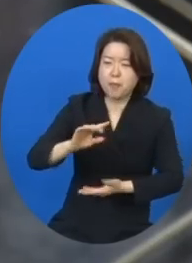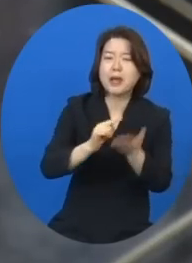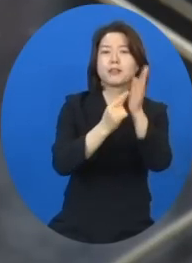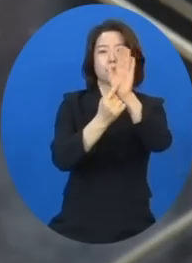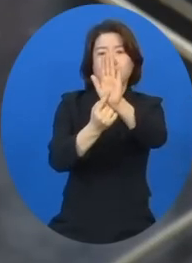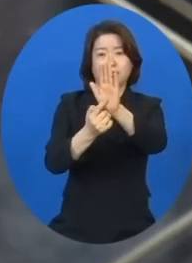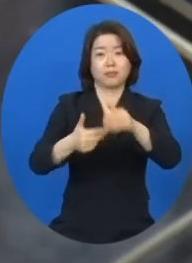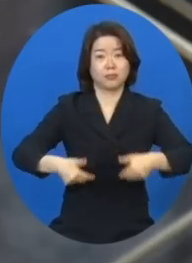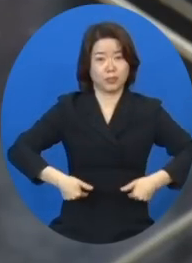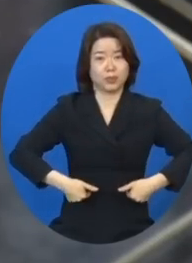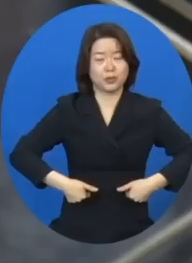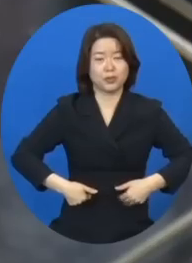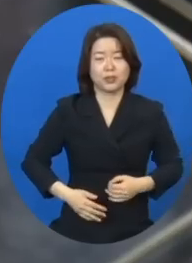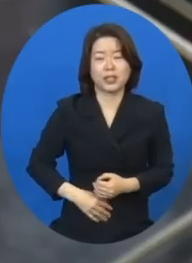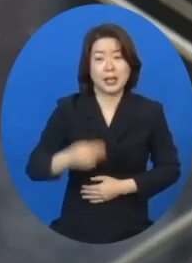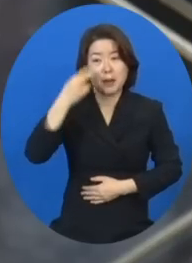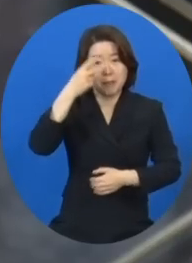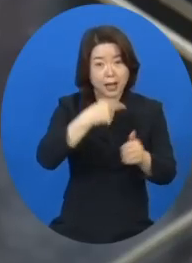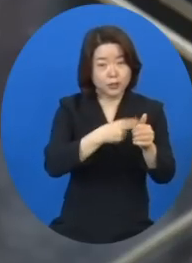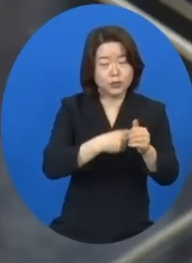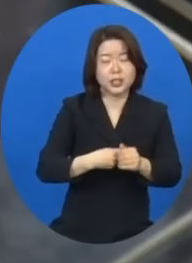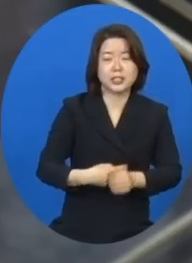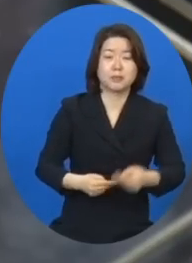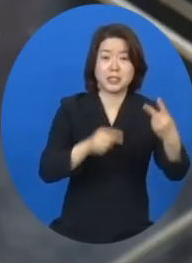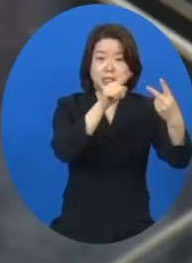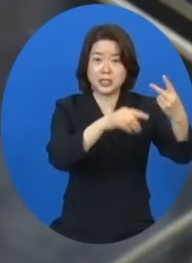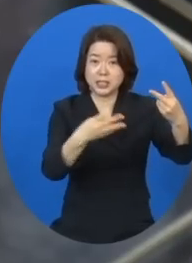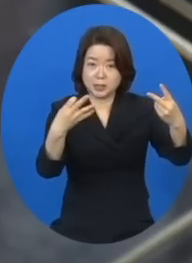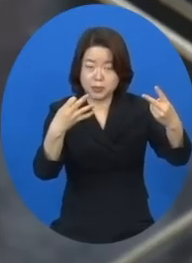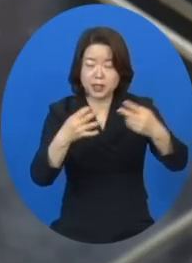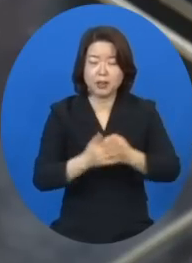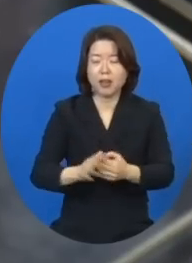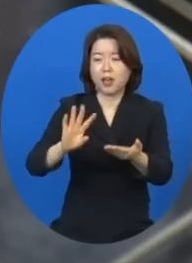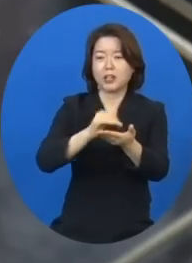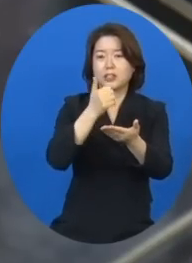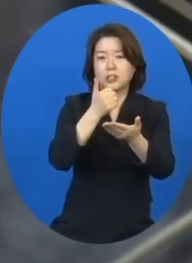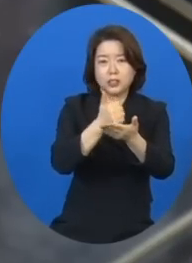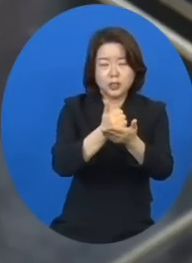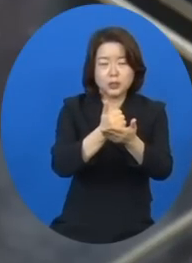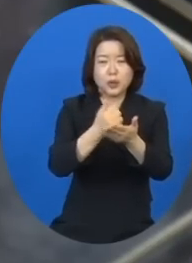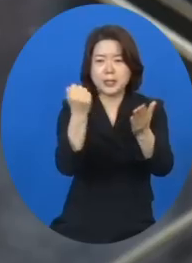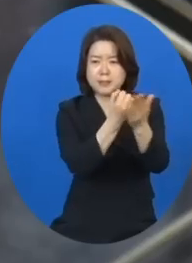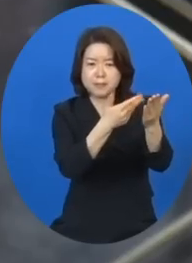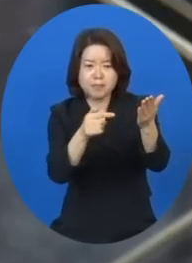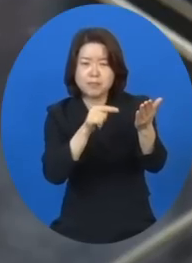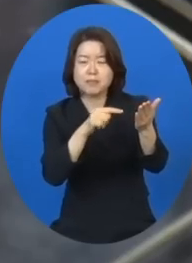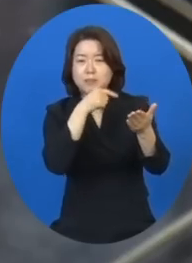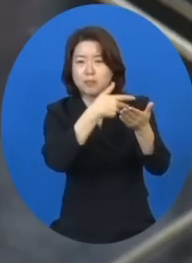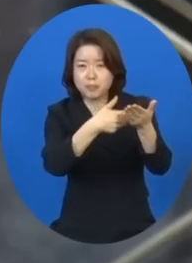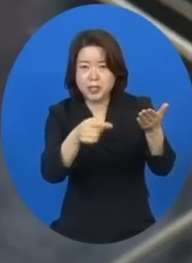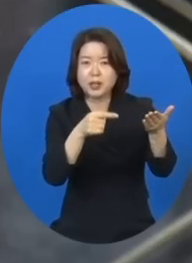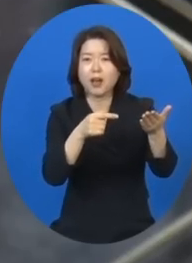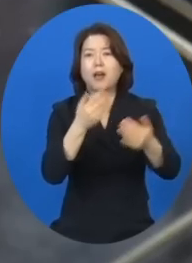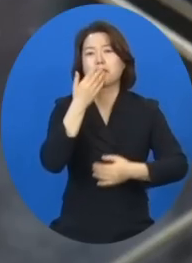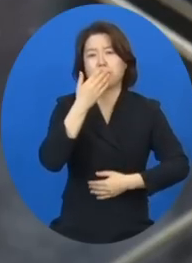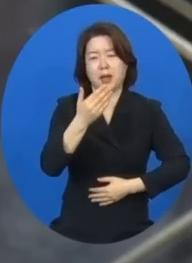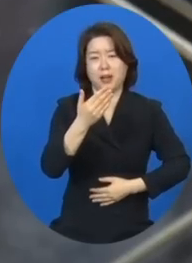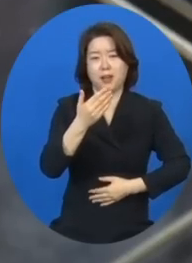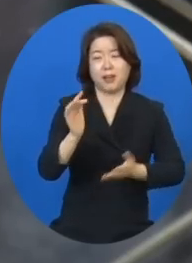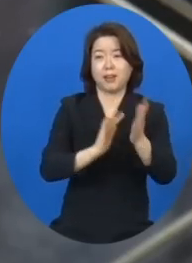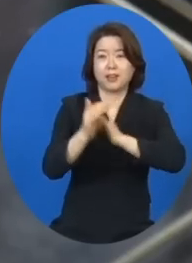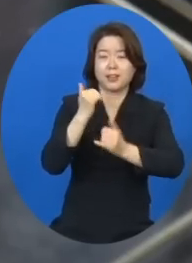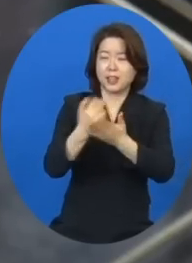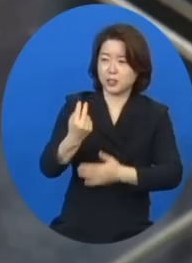있어야 합니다. 사도 바울은 14절에 그리스도의 피가 그것을 가능하게 했다. 예수님의 생명이,